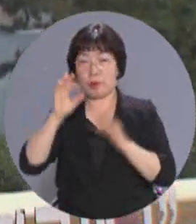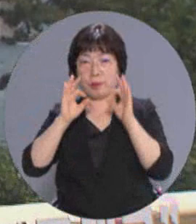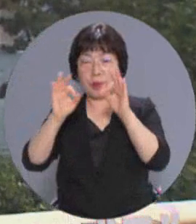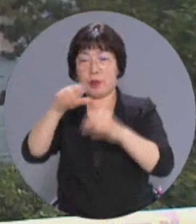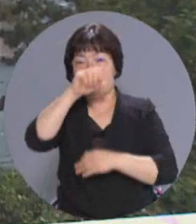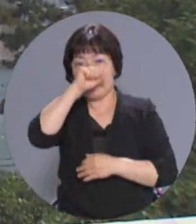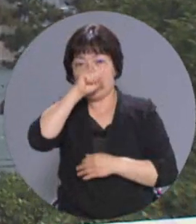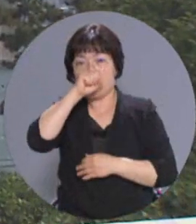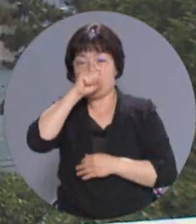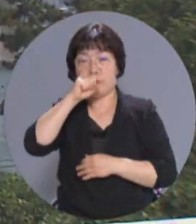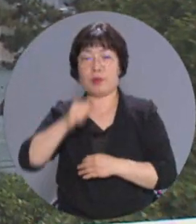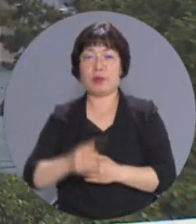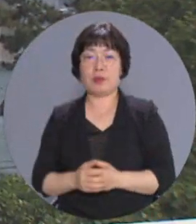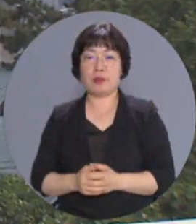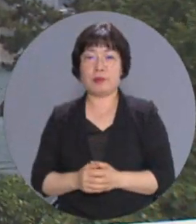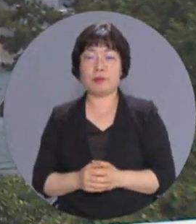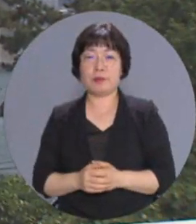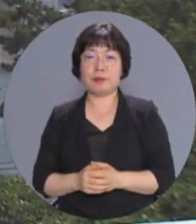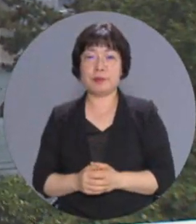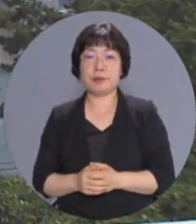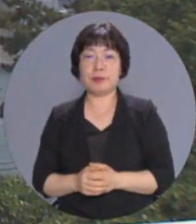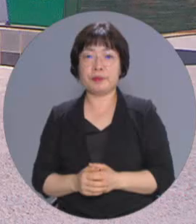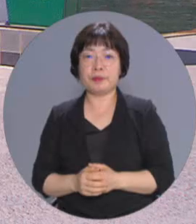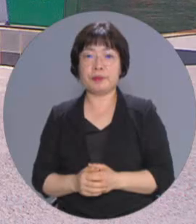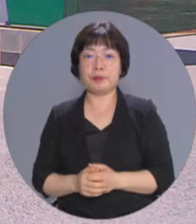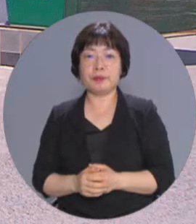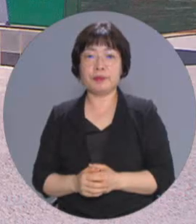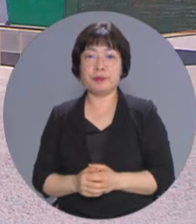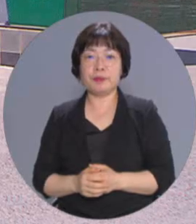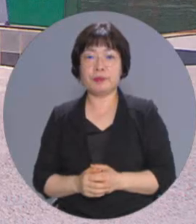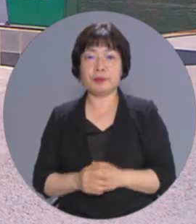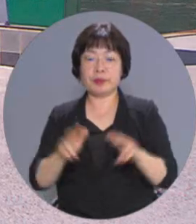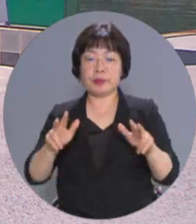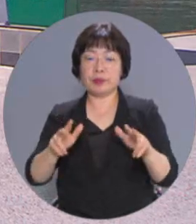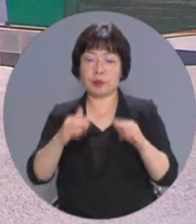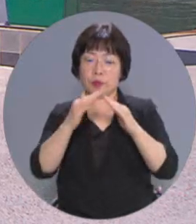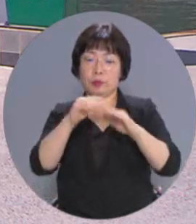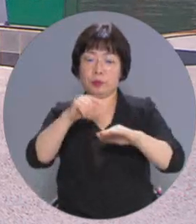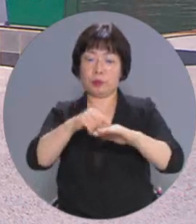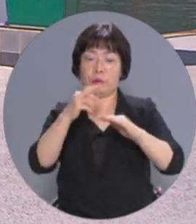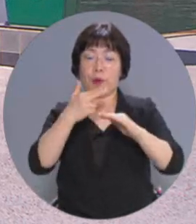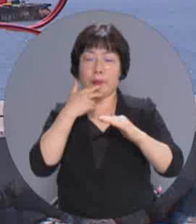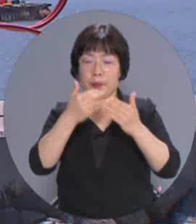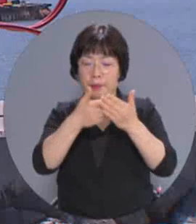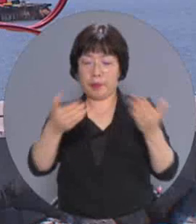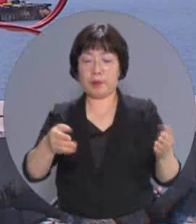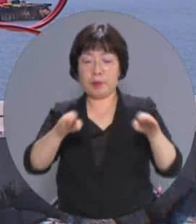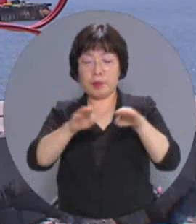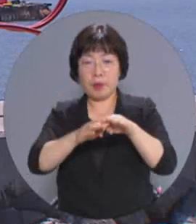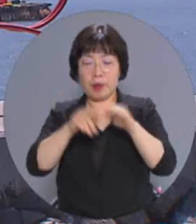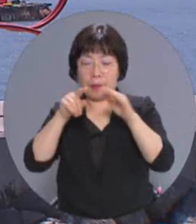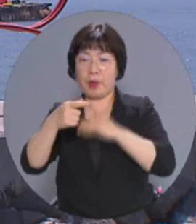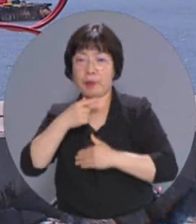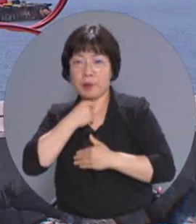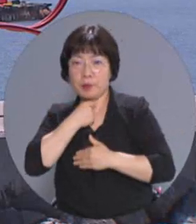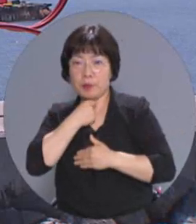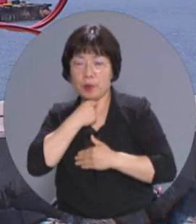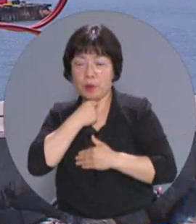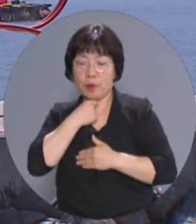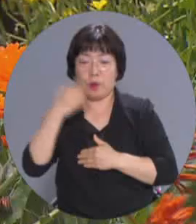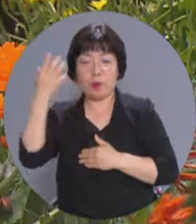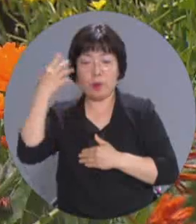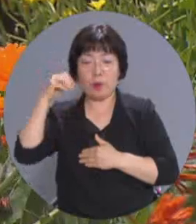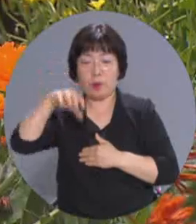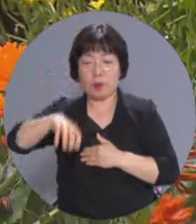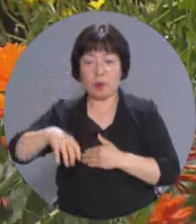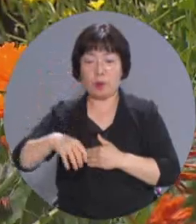있는 뷰포인트로서도 손색이 없습니다. 지붕 없는 미술관, 가고 싶은 섬 연홍도로 가는 길목으로 고흥